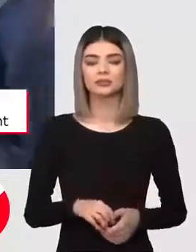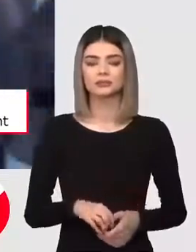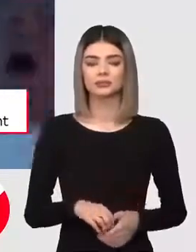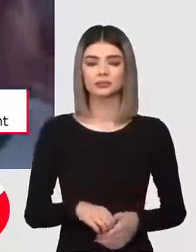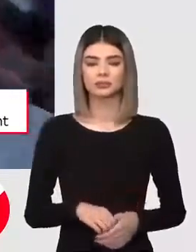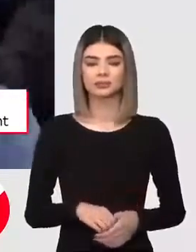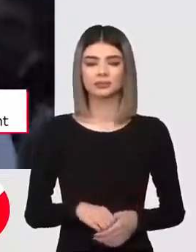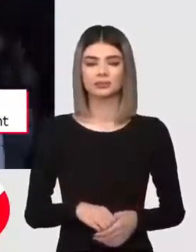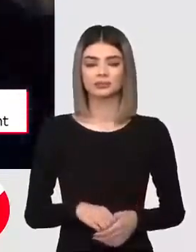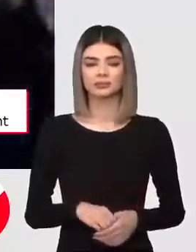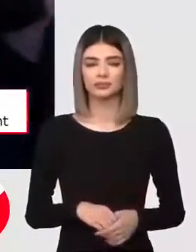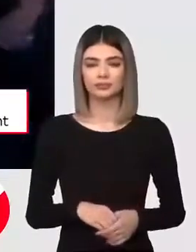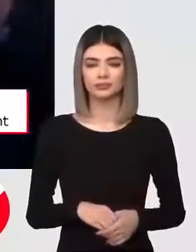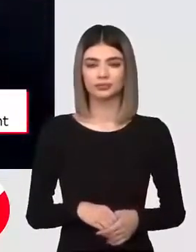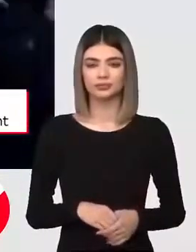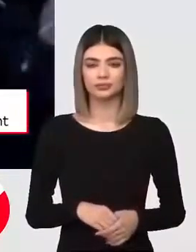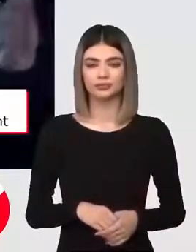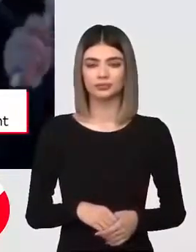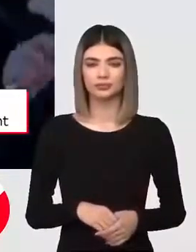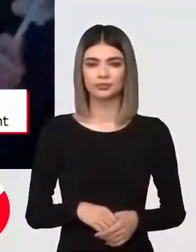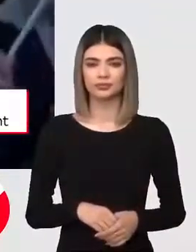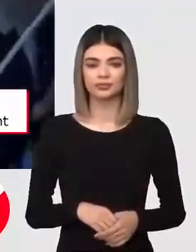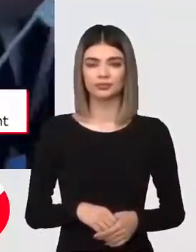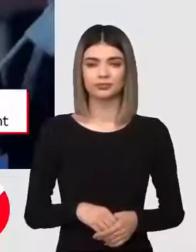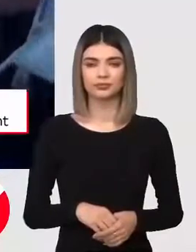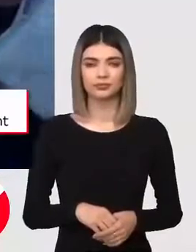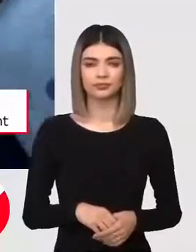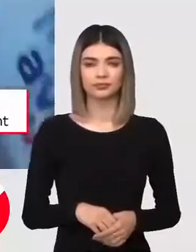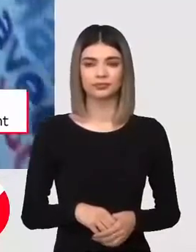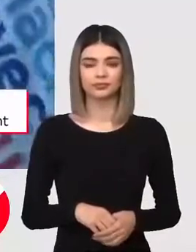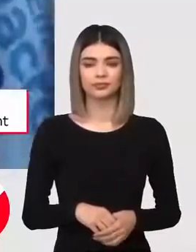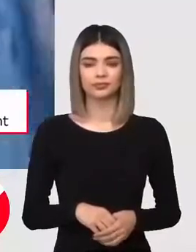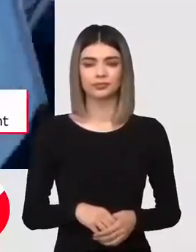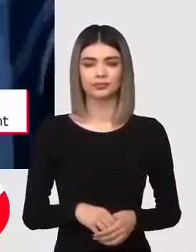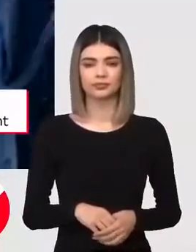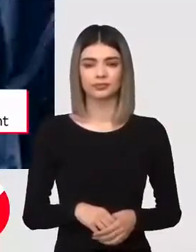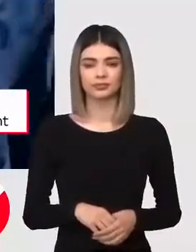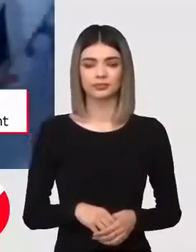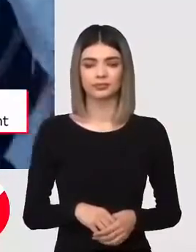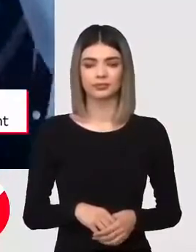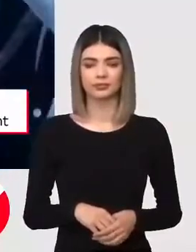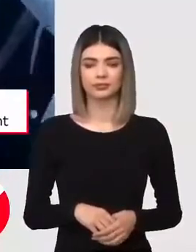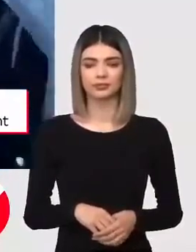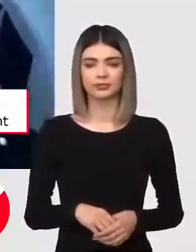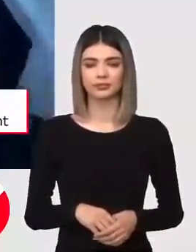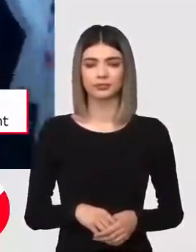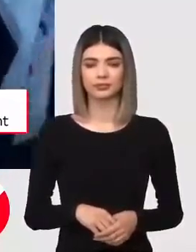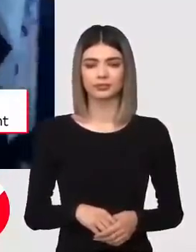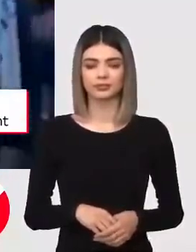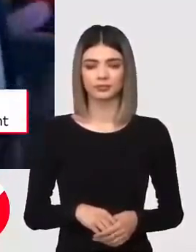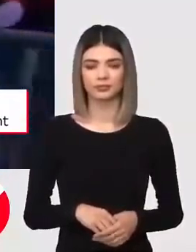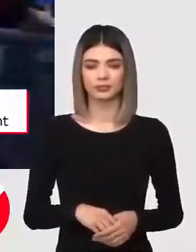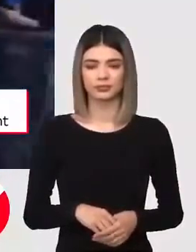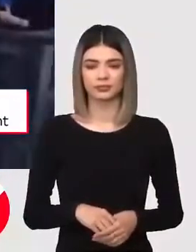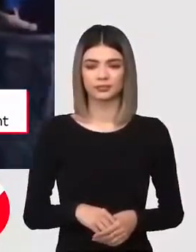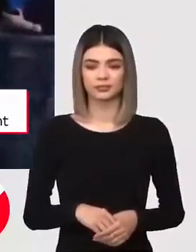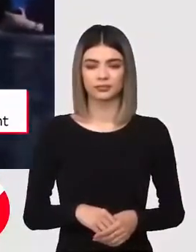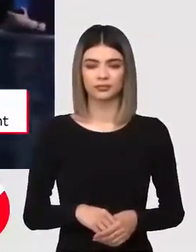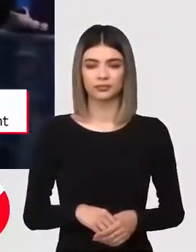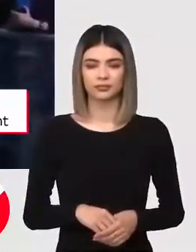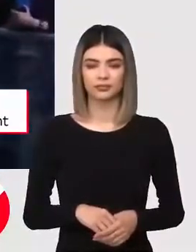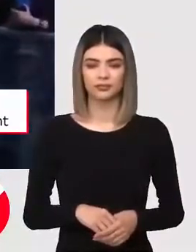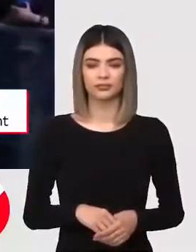de serviciu este pe lista extremei stângi. Deci dacă nu are această majoritate absolută, Emmanuel Macron va trebui